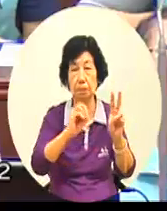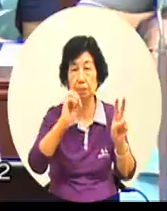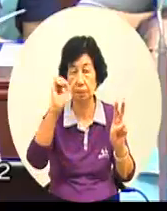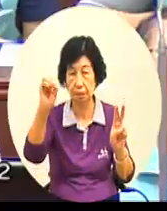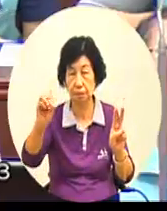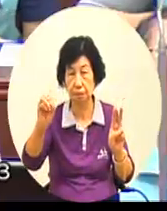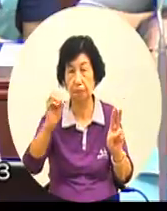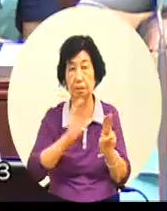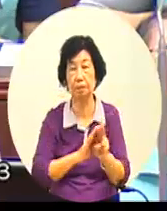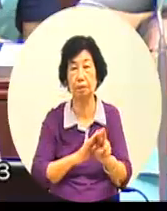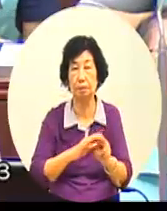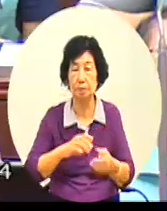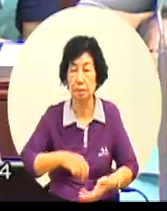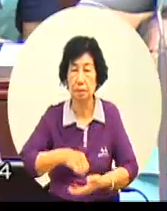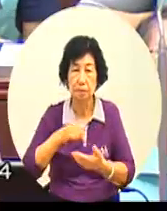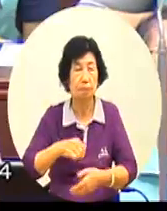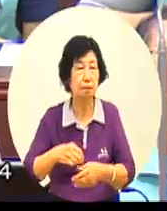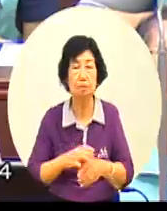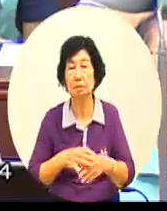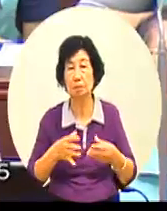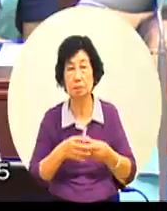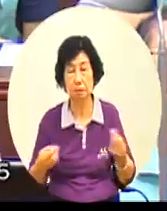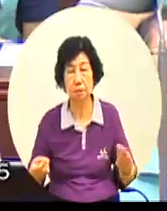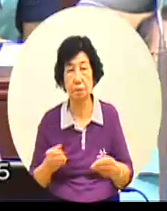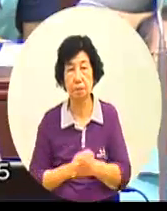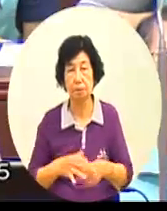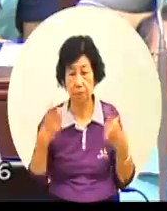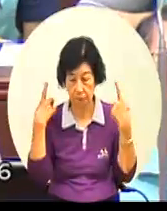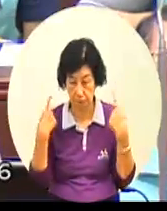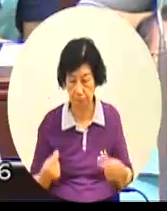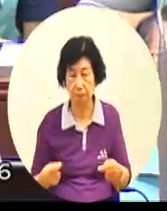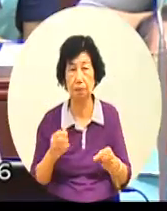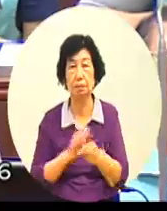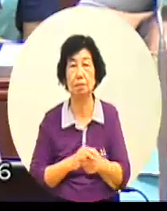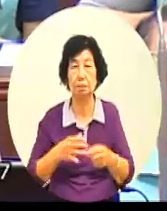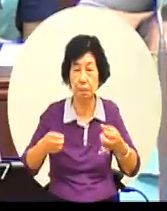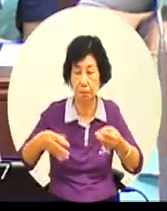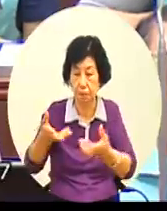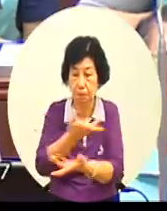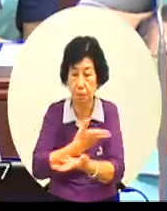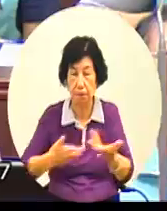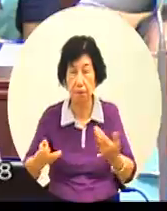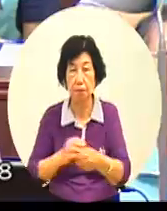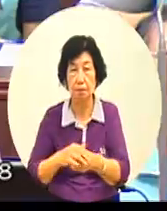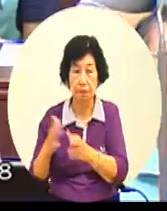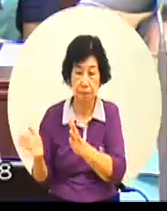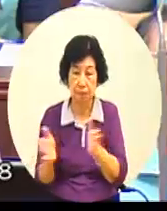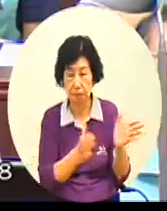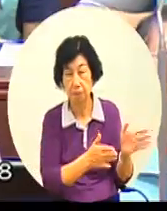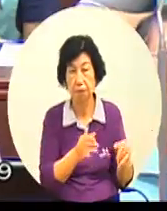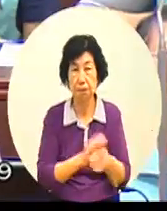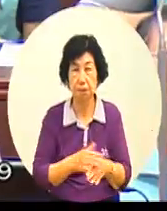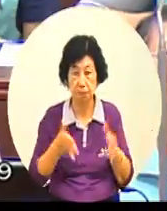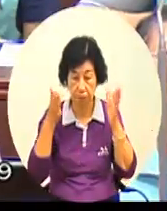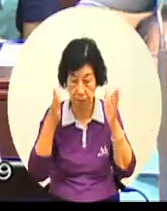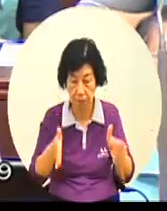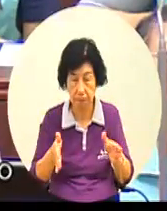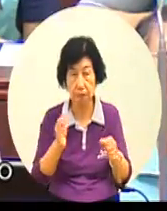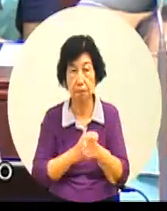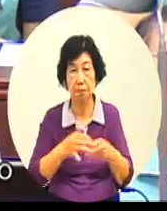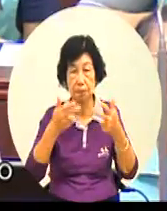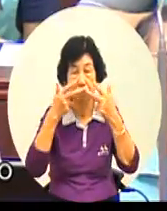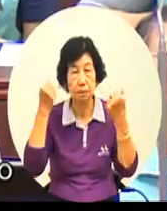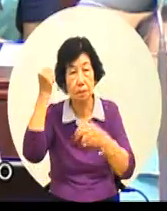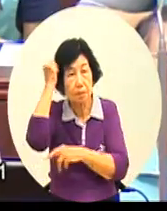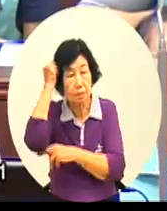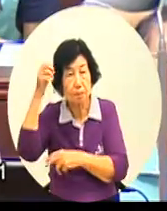就是原本我们大家一直讨论的基本架构面有之外，针对部落还会有额外的一个贴